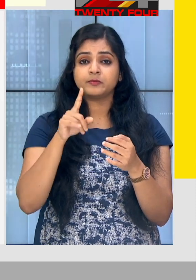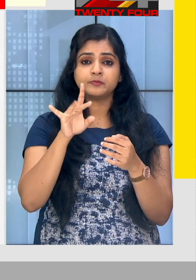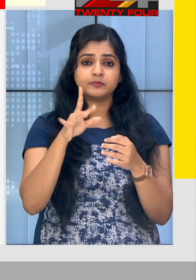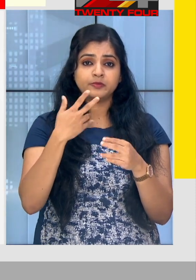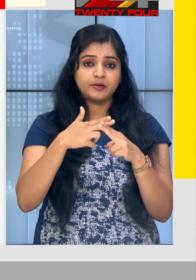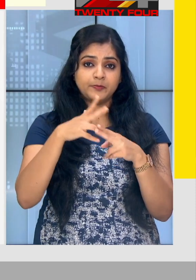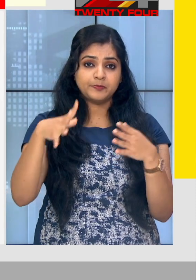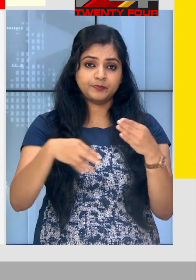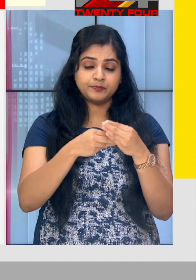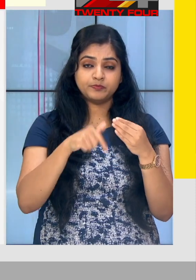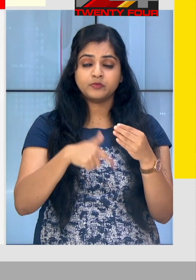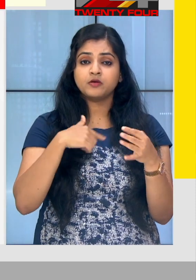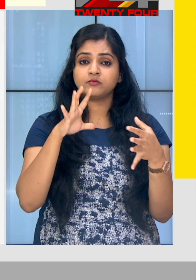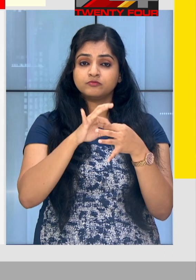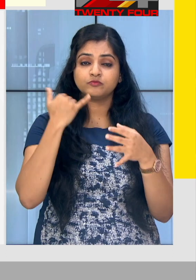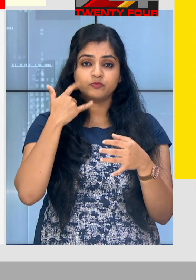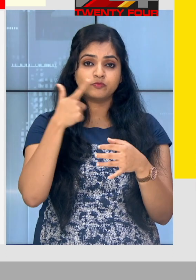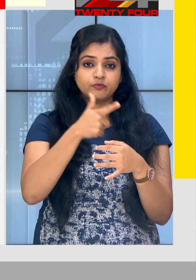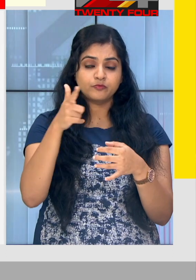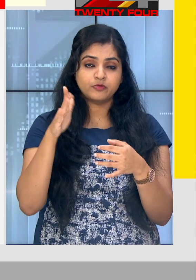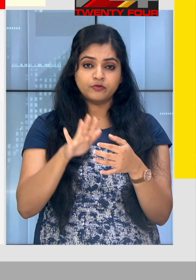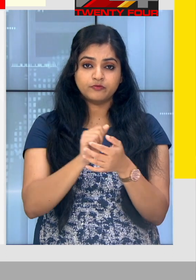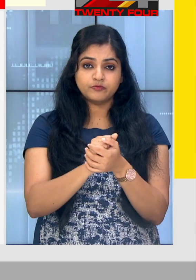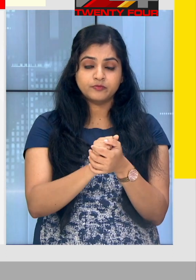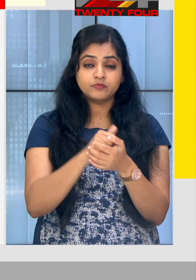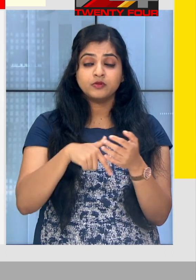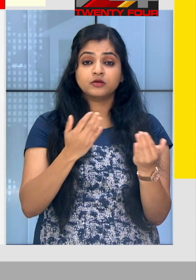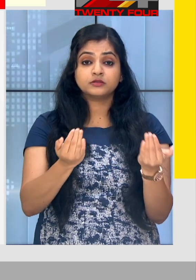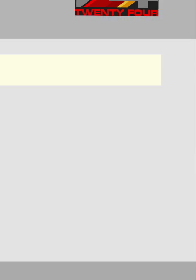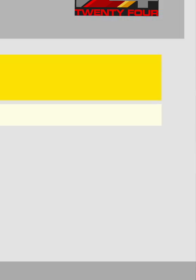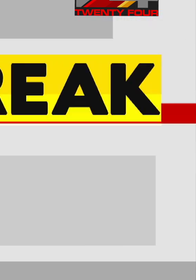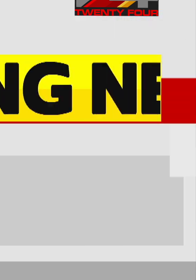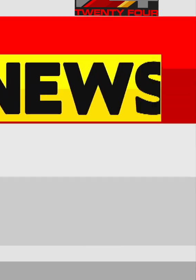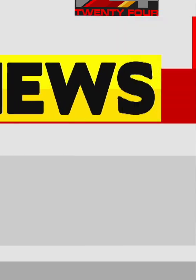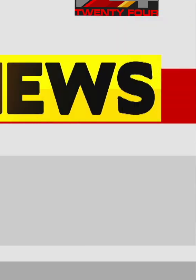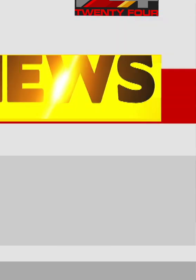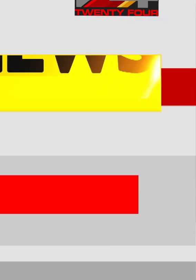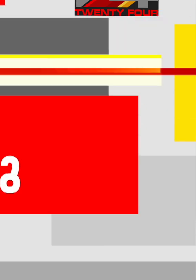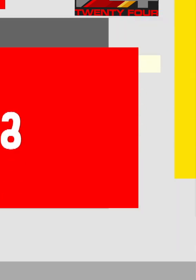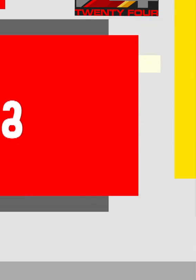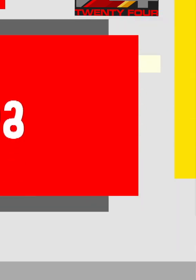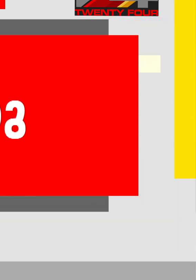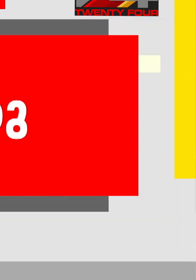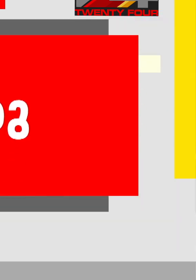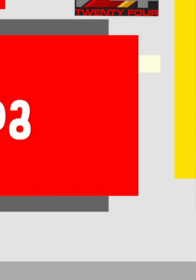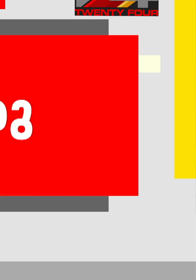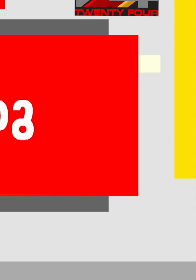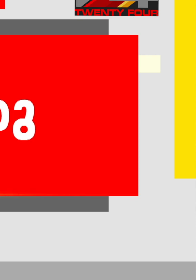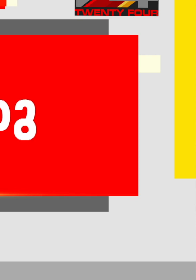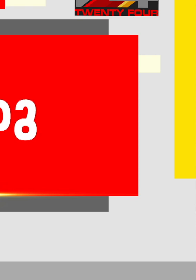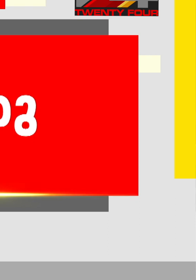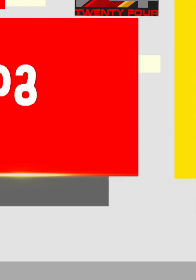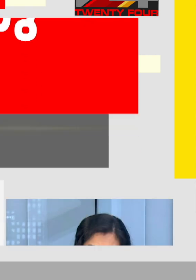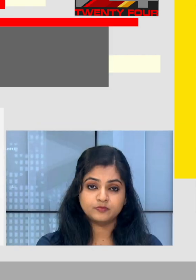കൂടി ഞങ്ങളിങ്ങനെ കോൺടാക്ട് ചെയ്തുകൊണ്ടിരിക്കുക. അപ്പോൾ ഞങ്ങളിവിടെ ചെയ്യുന്നത് ഇവർക്ക് സുരക്ഷിതത്വം കൊടുക്കുക, ഭക്ഷണം എത്തിക്കാൻ. അപ്പം നമ്മളത് തിരുവനന്തപുരത്ത്